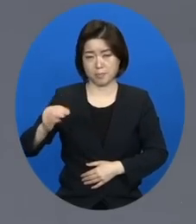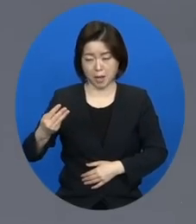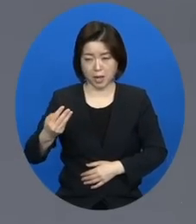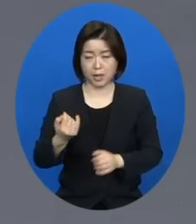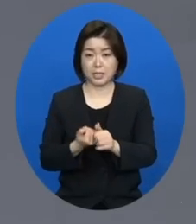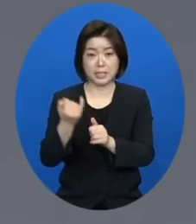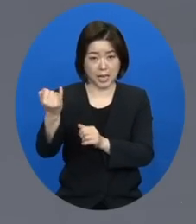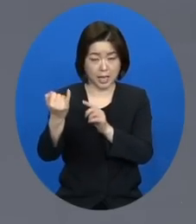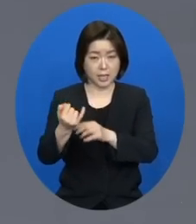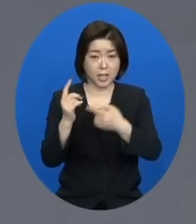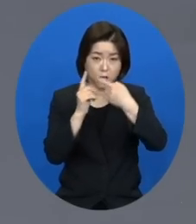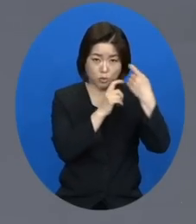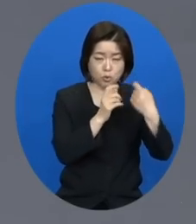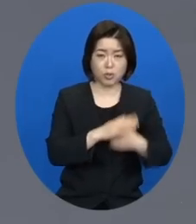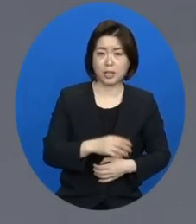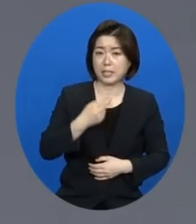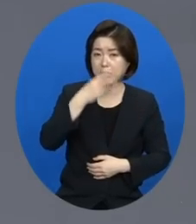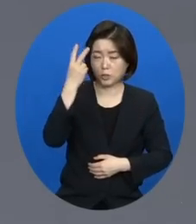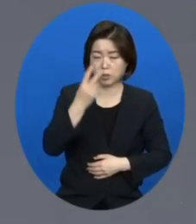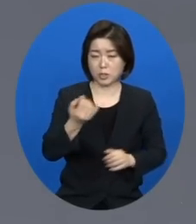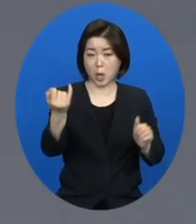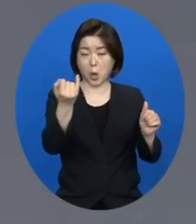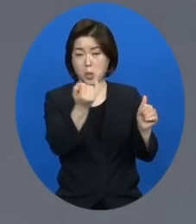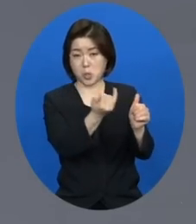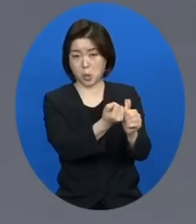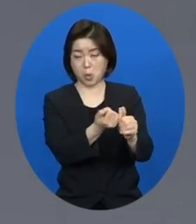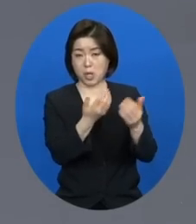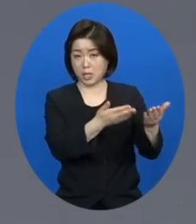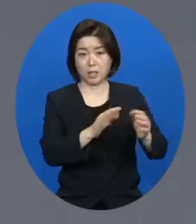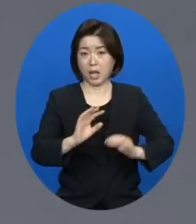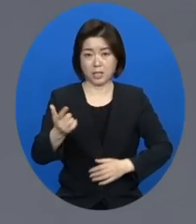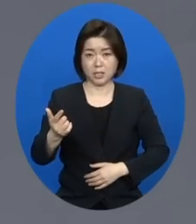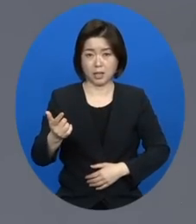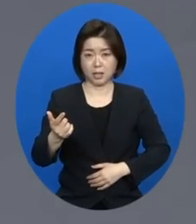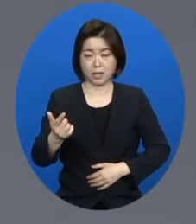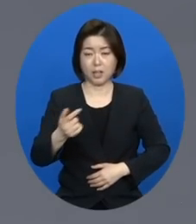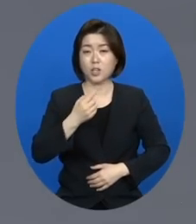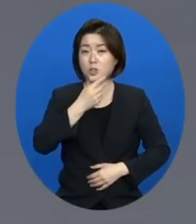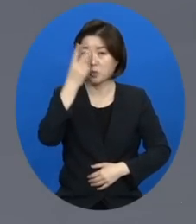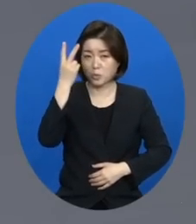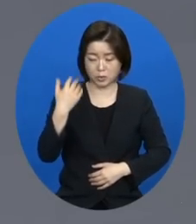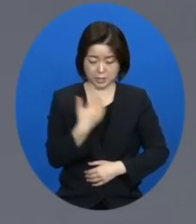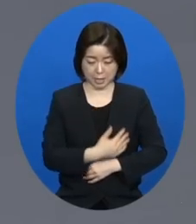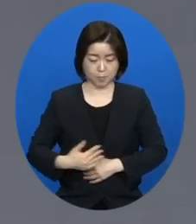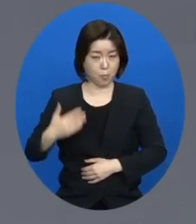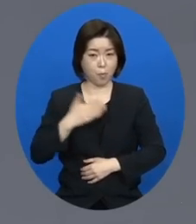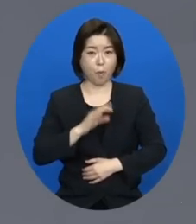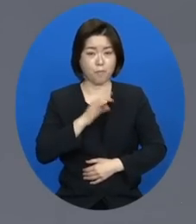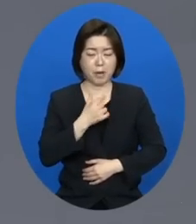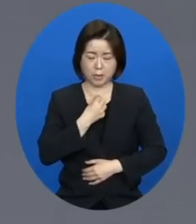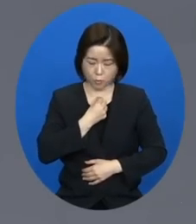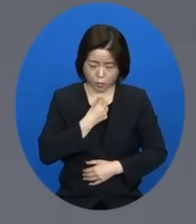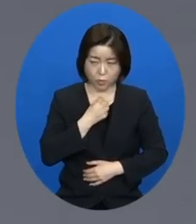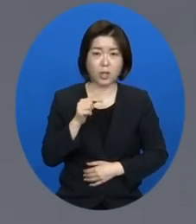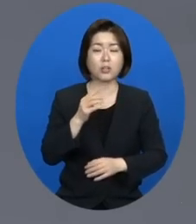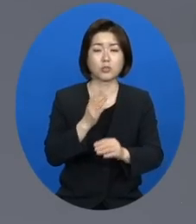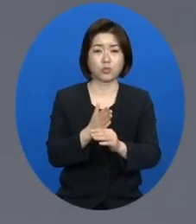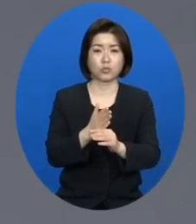아내의 유혹이 요셉과 결혼하겠다는 게 아니죠. 요셉의 육체만 원하는